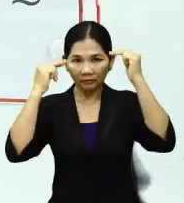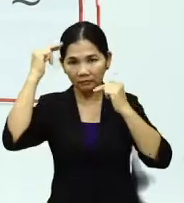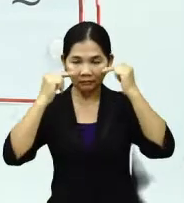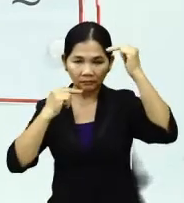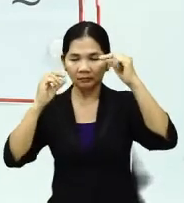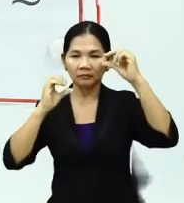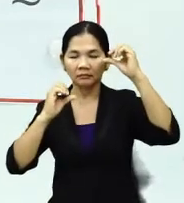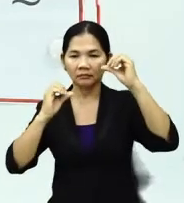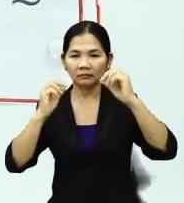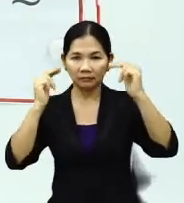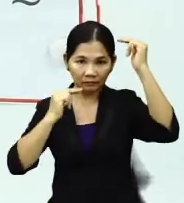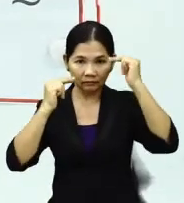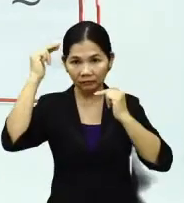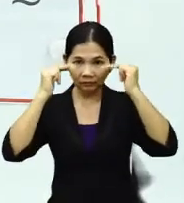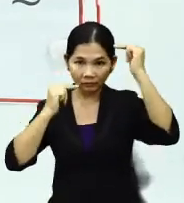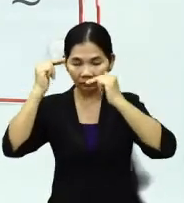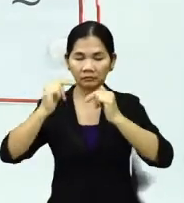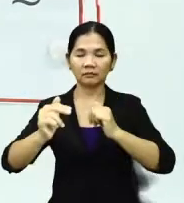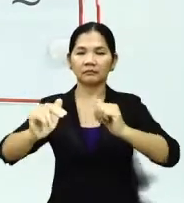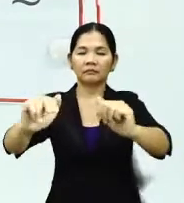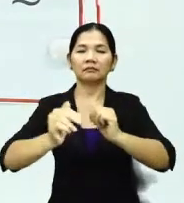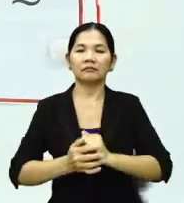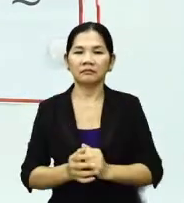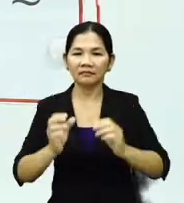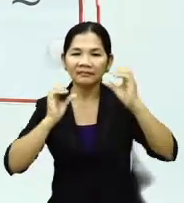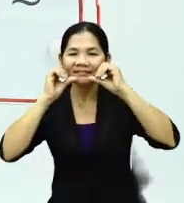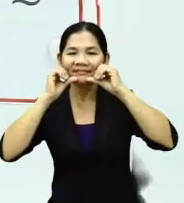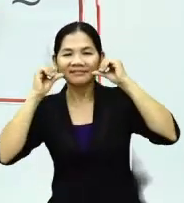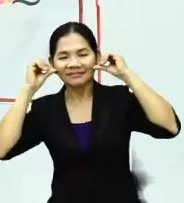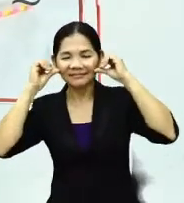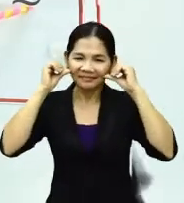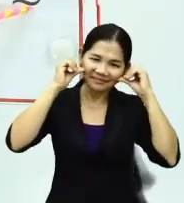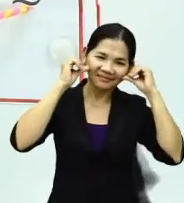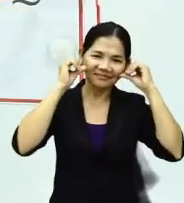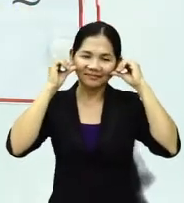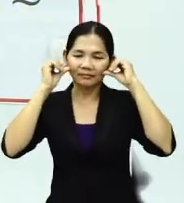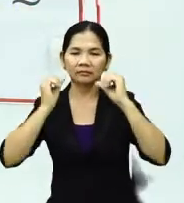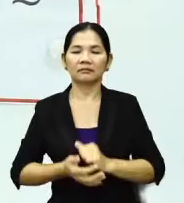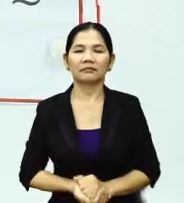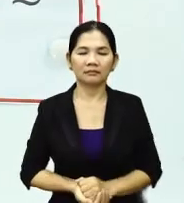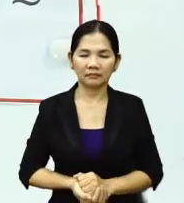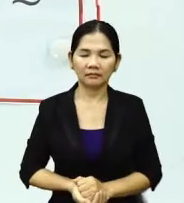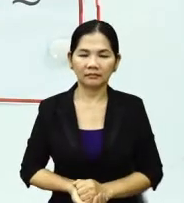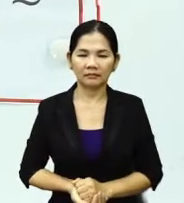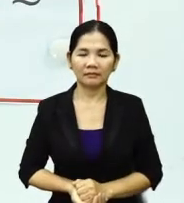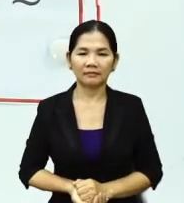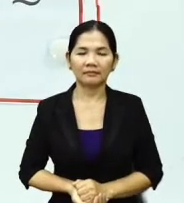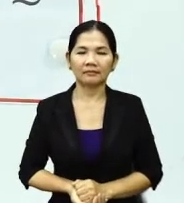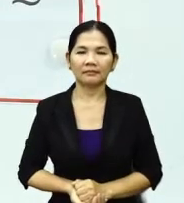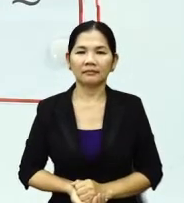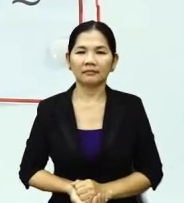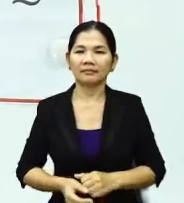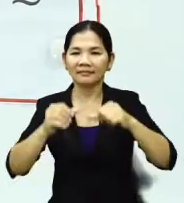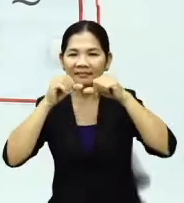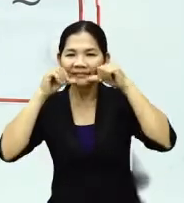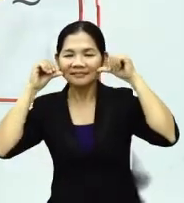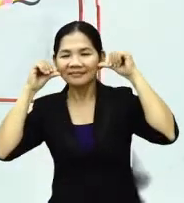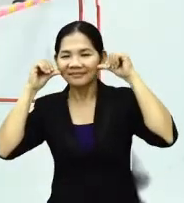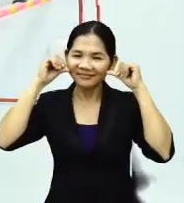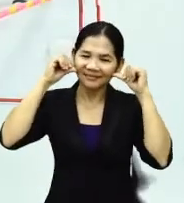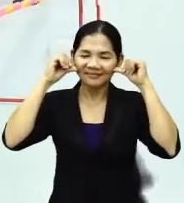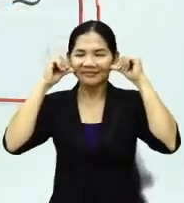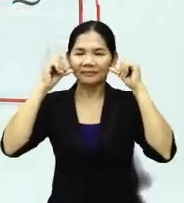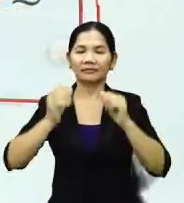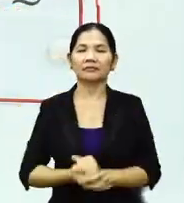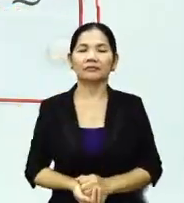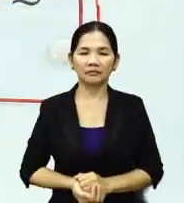miên tực mốc nhồ nhấm nhồ nhèm con nè nhồ nhấm nhồ